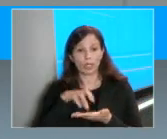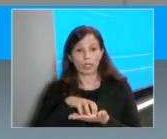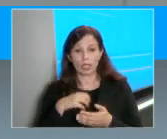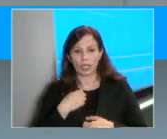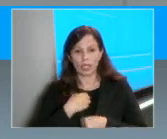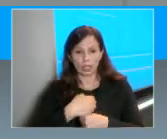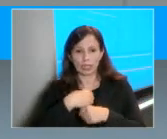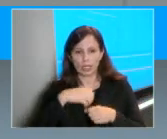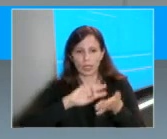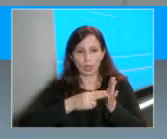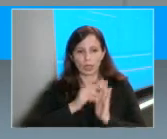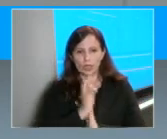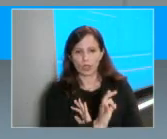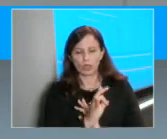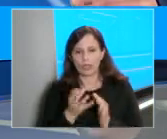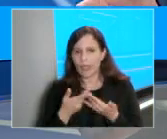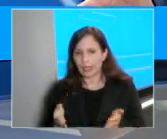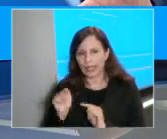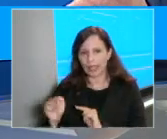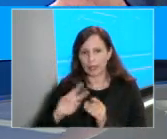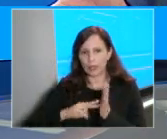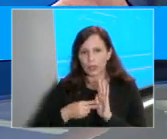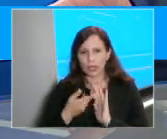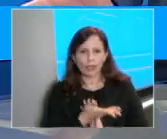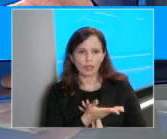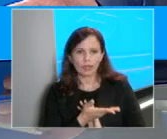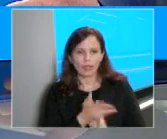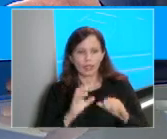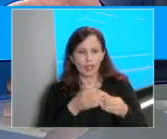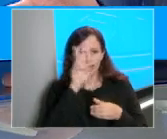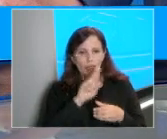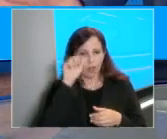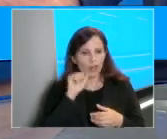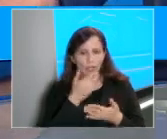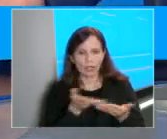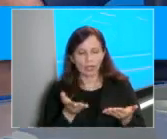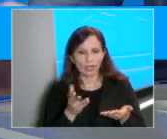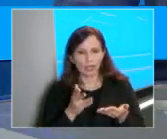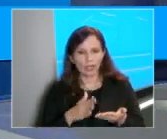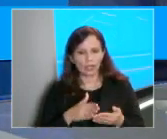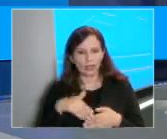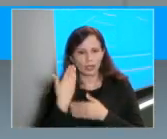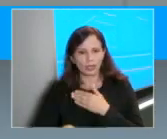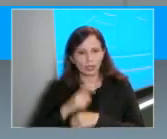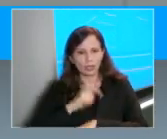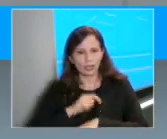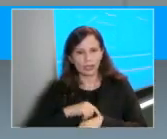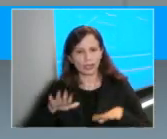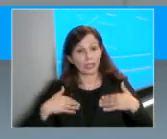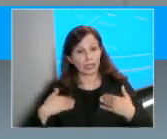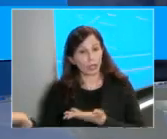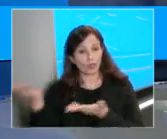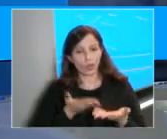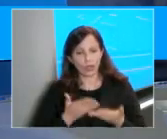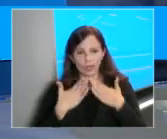יציג את תוכניותיו, כי אין לו... אין להם תוכניות. יש לנו תוכניות בכל התחומים. נגמר הזמן. חברים, אשמח שתבואו שוב. תודה